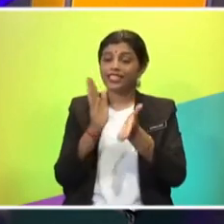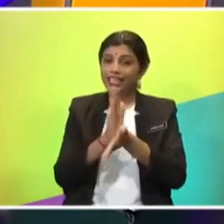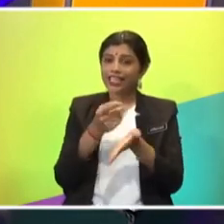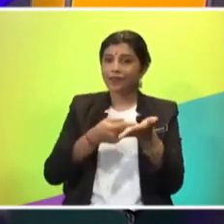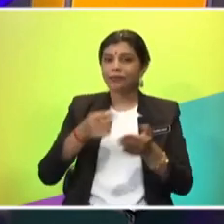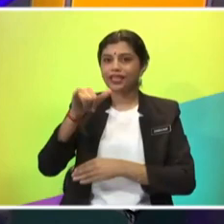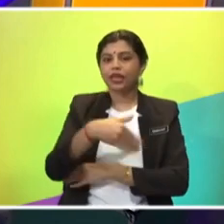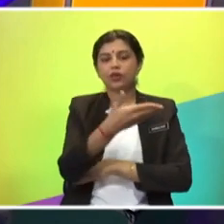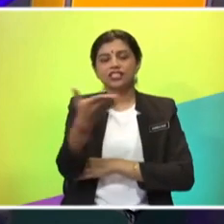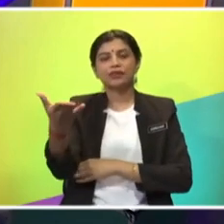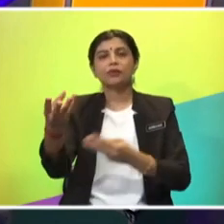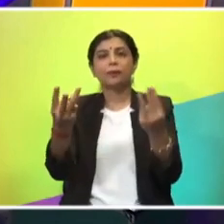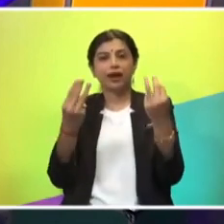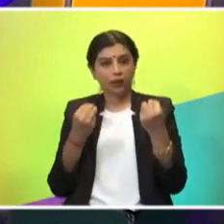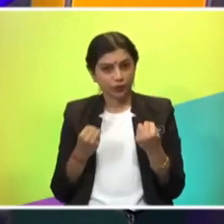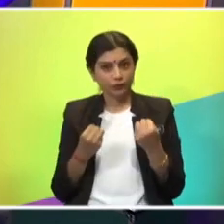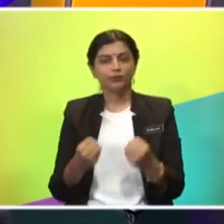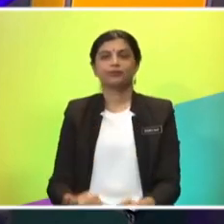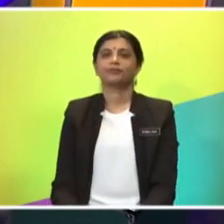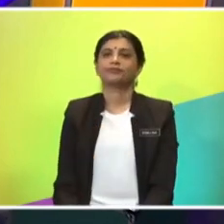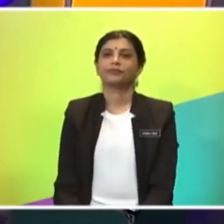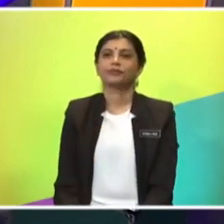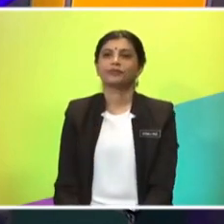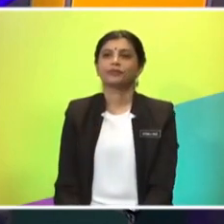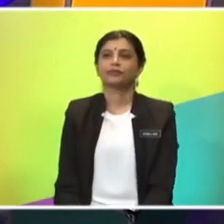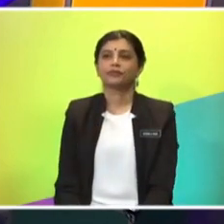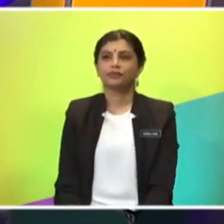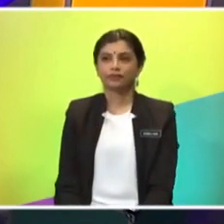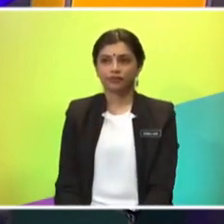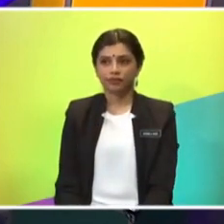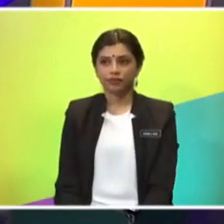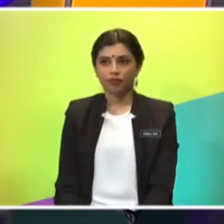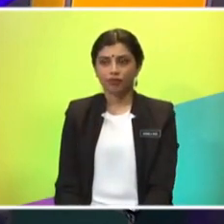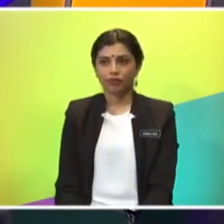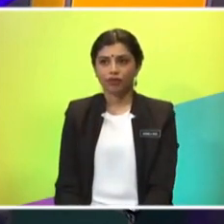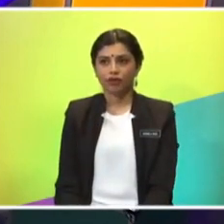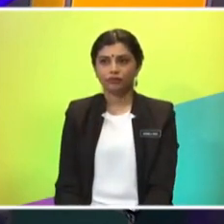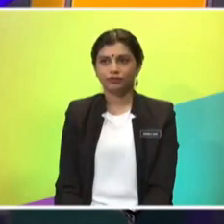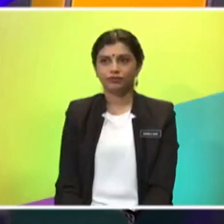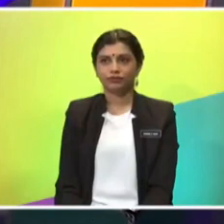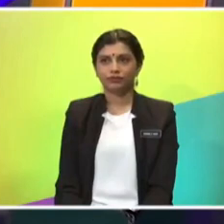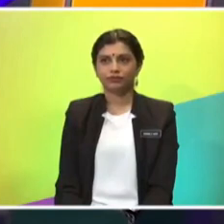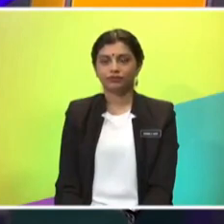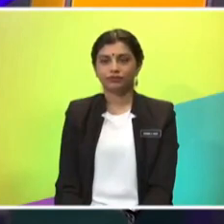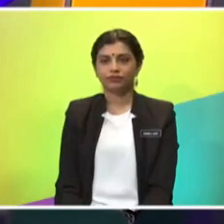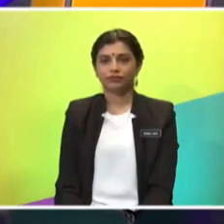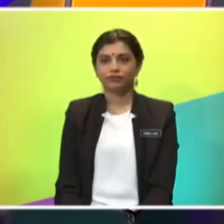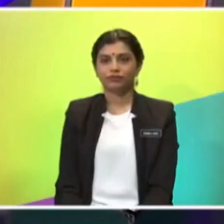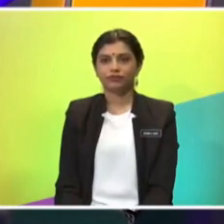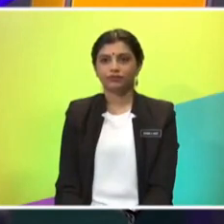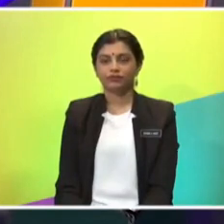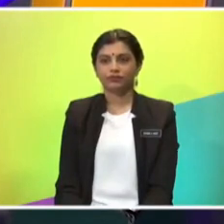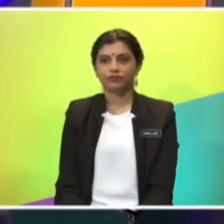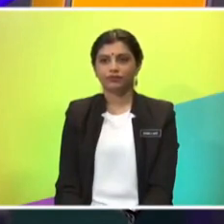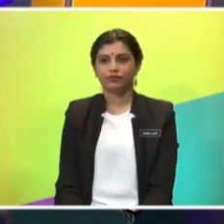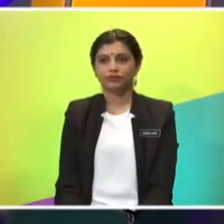makbulkan permintaan anda semua dan impian anda semua. Tidak ada halangan, tidak ada mustahil dalam dunia ini untuk kita mencapai apa